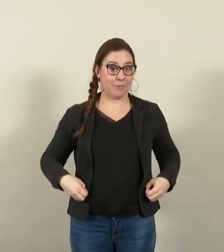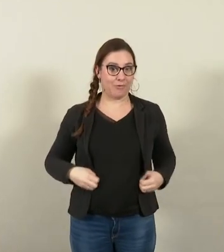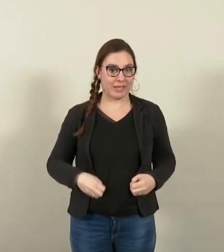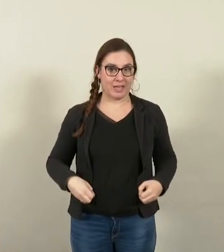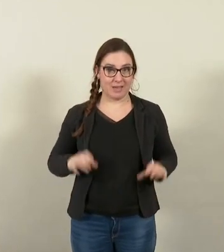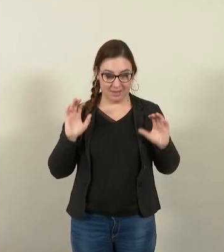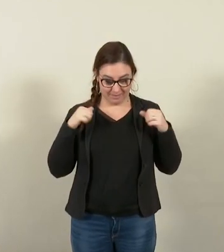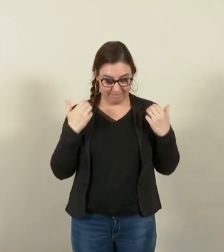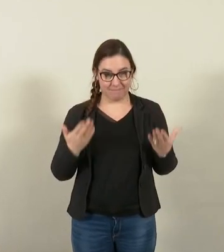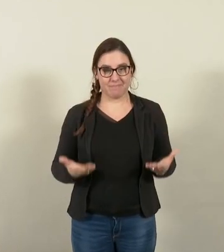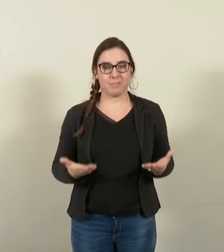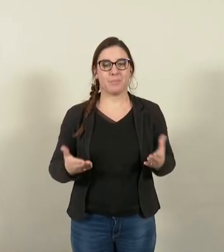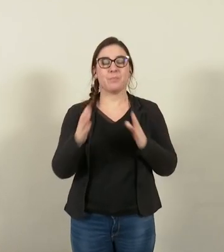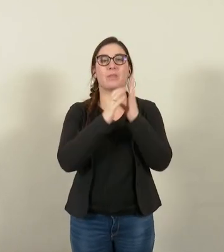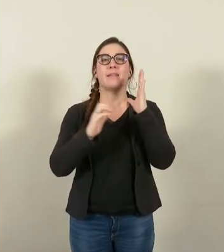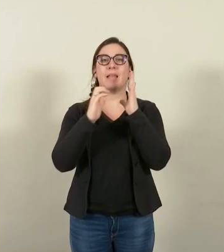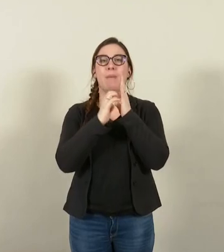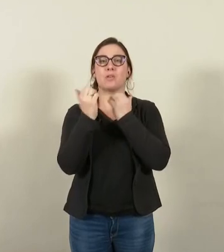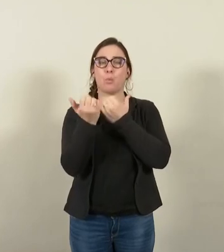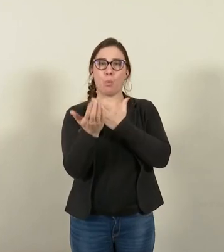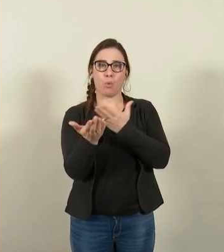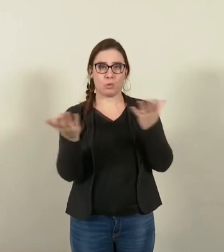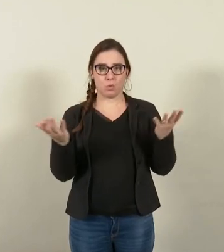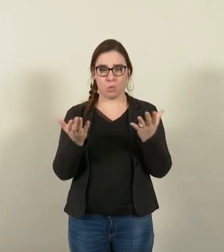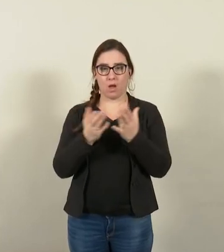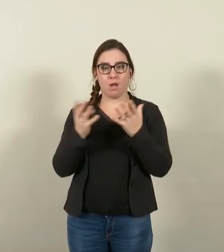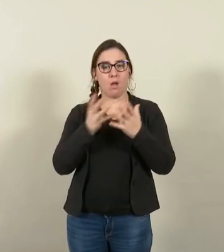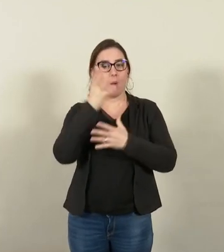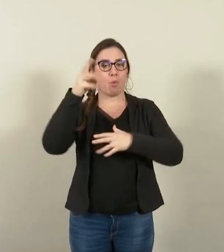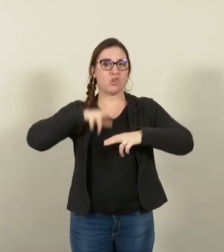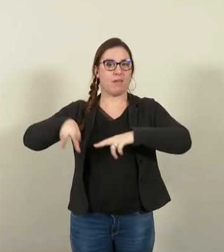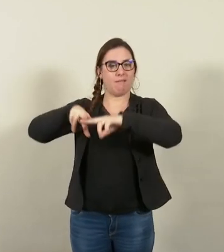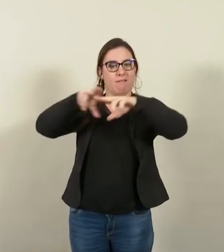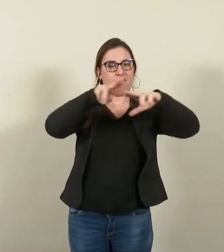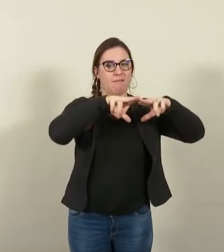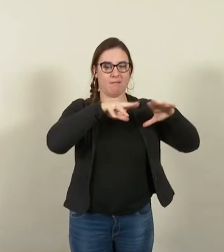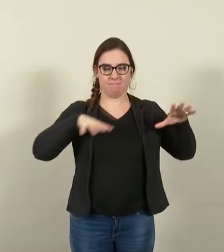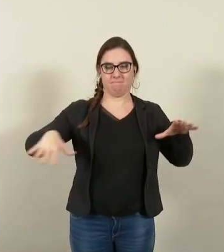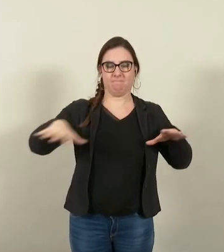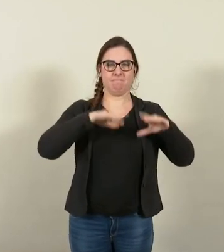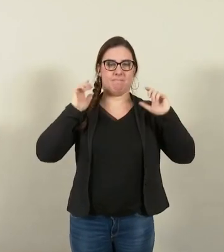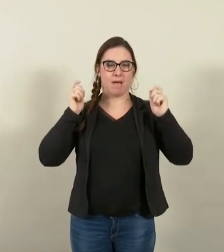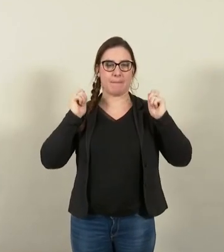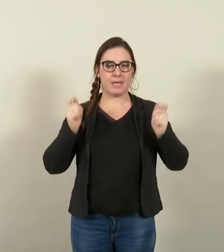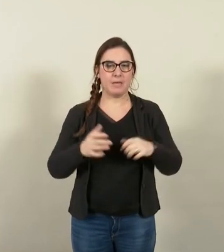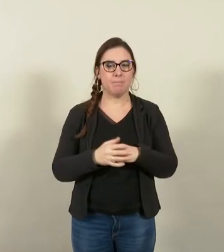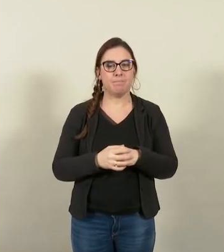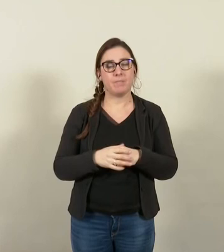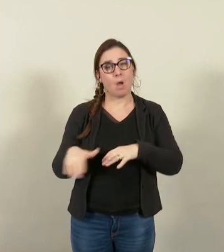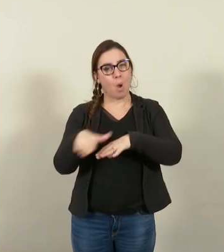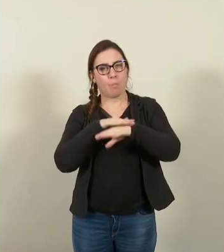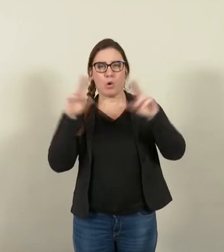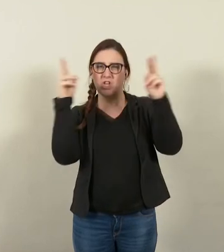nous y sommes par cette délibération nous vous présentons le projet de réhabilitation de la cité de laabaye ce projet s'inscrit dans une politique